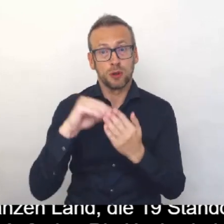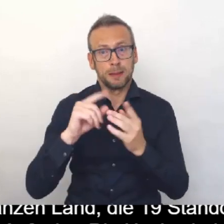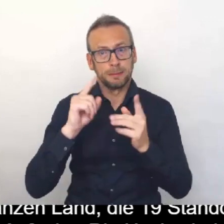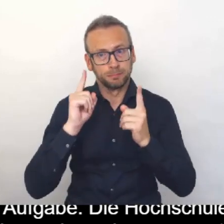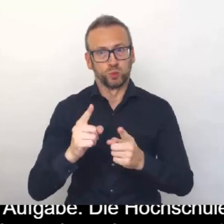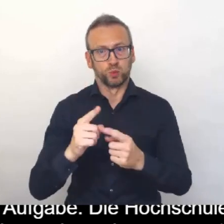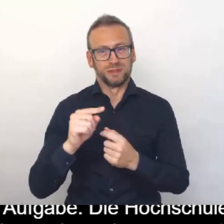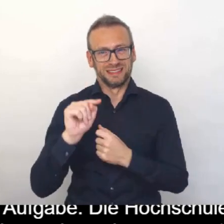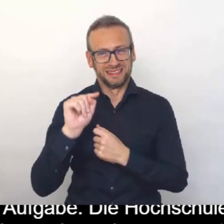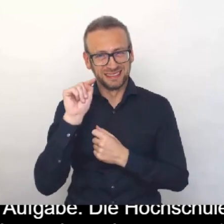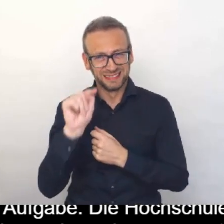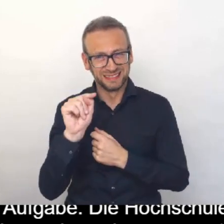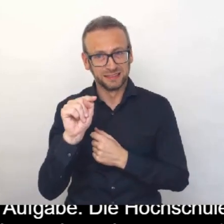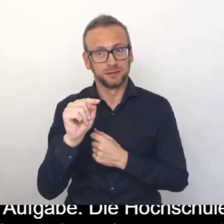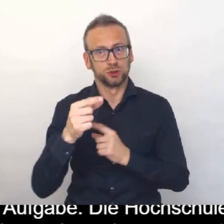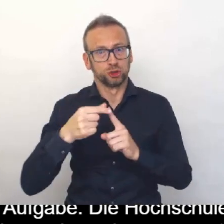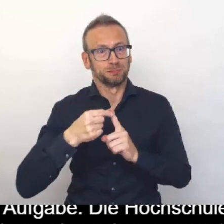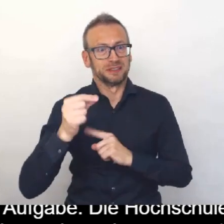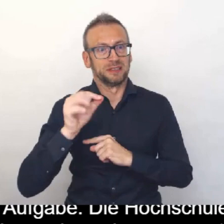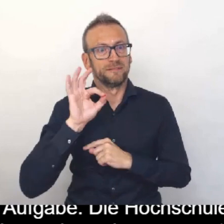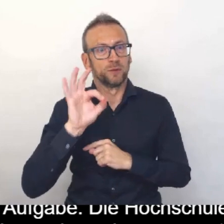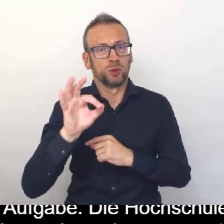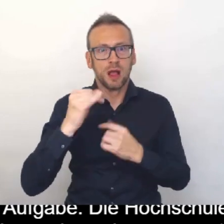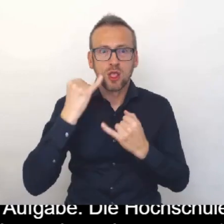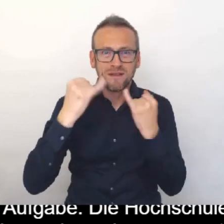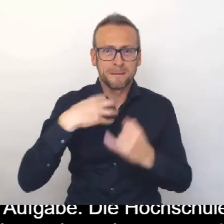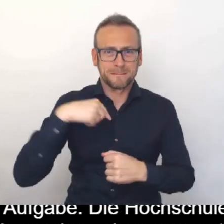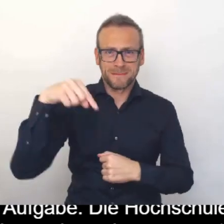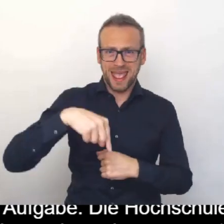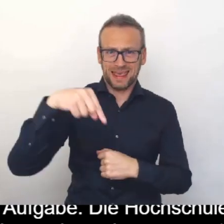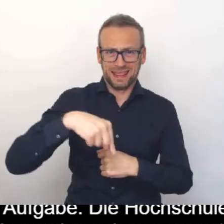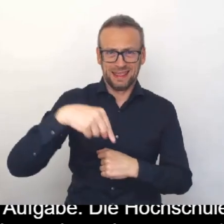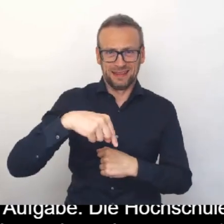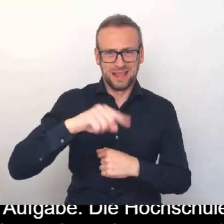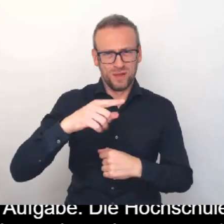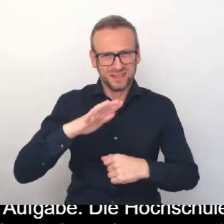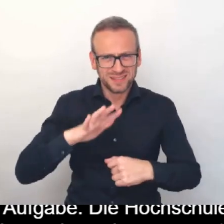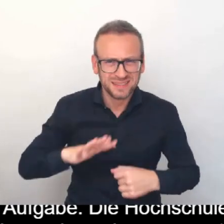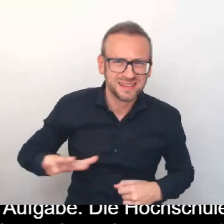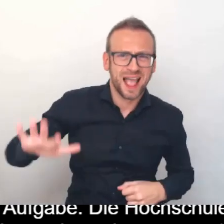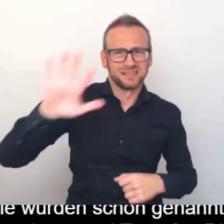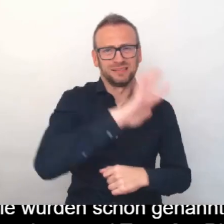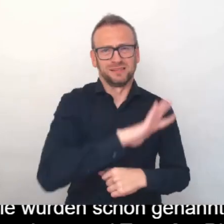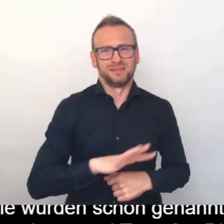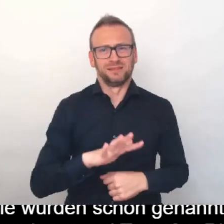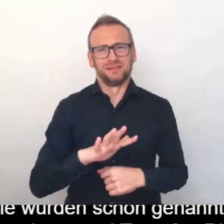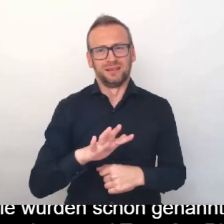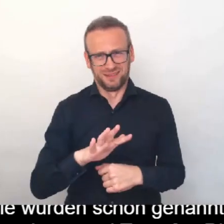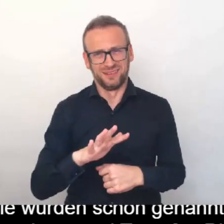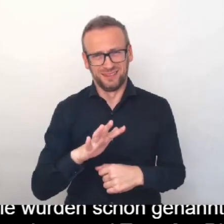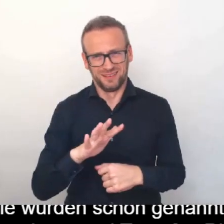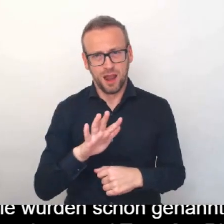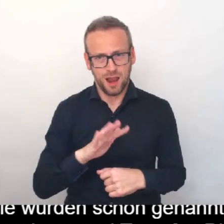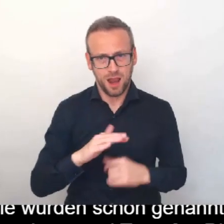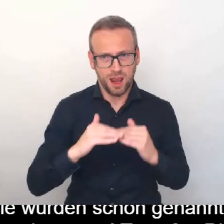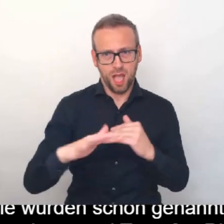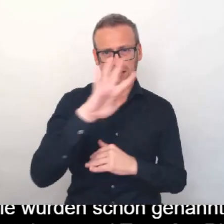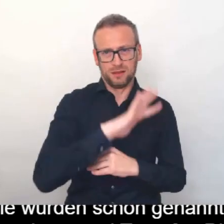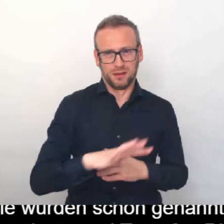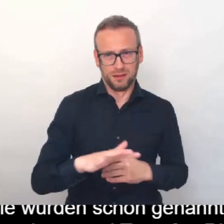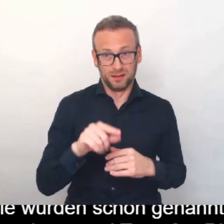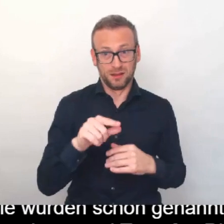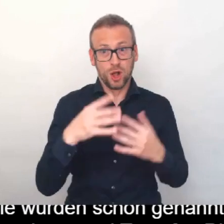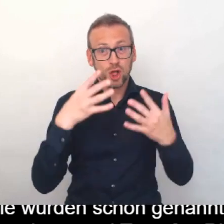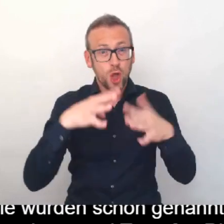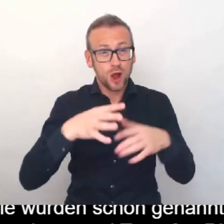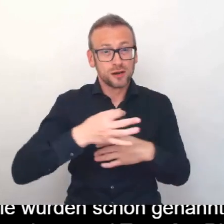Erkenntnisse der Grundlagenforschung mehr denn je in die Anwendung bringen. Deshalb das Bekenntnis für den Forschungsauftrag